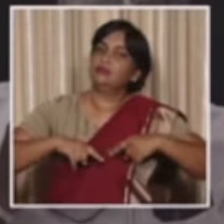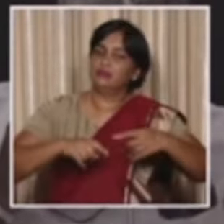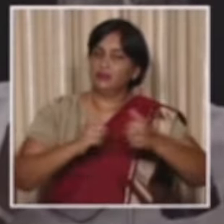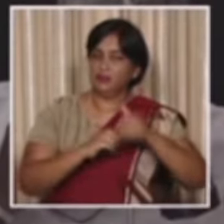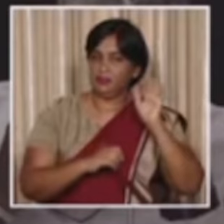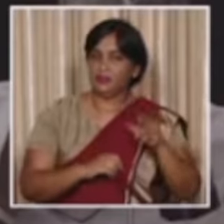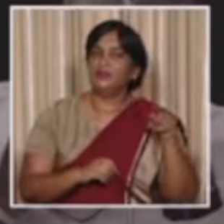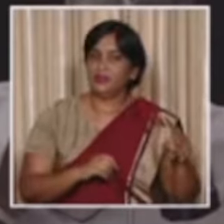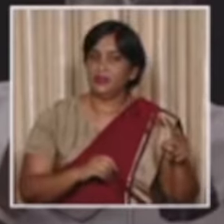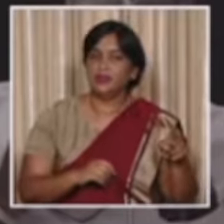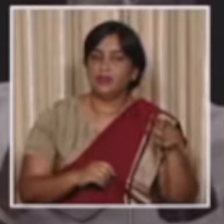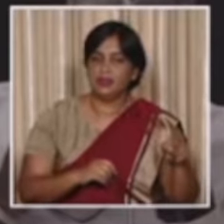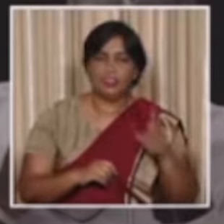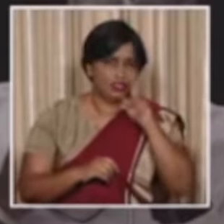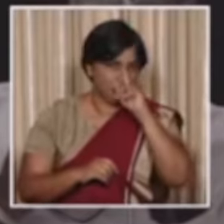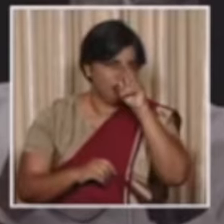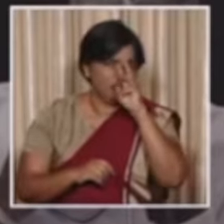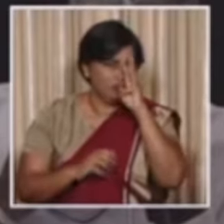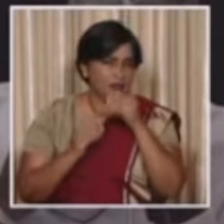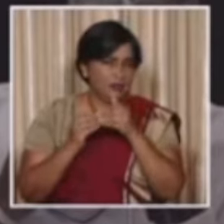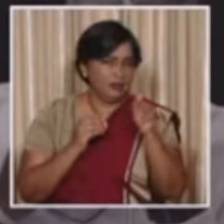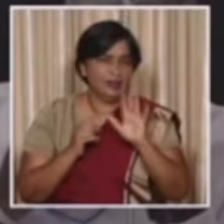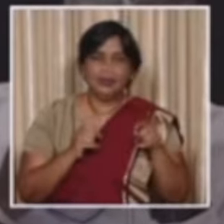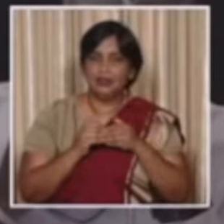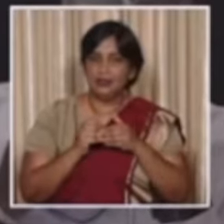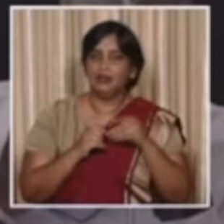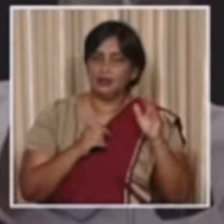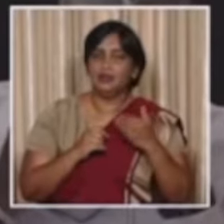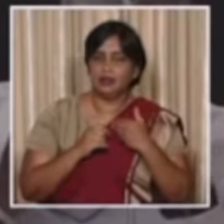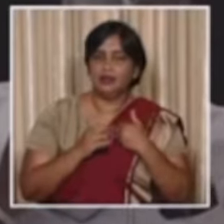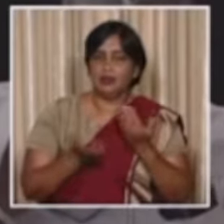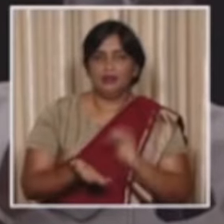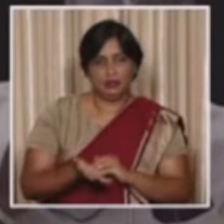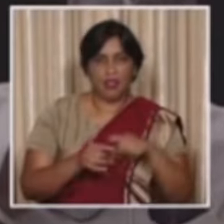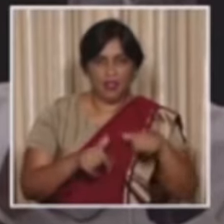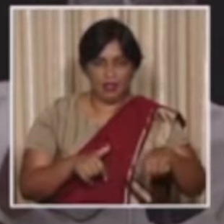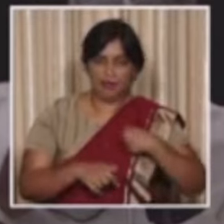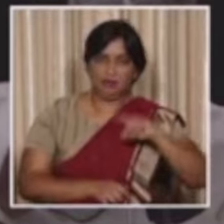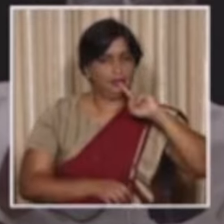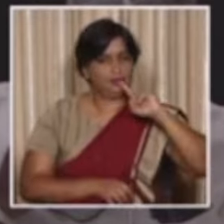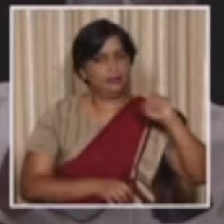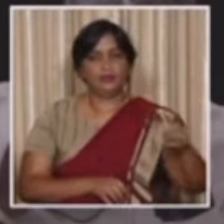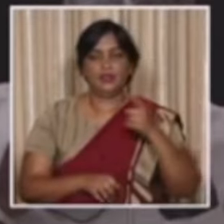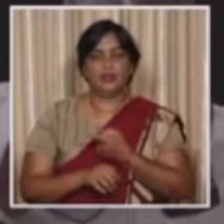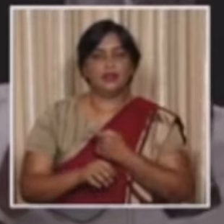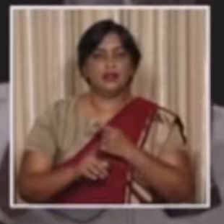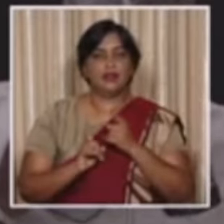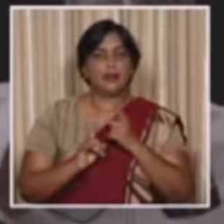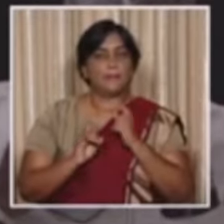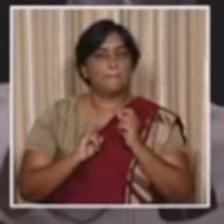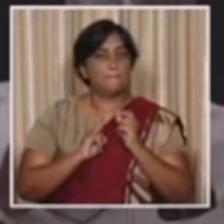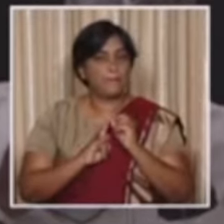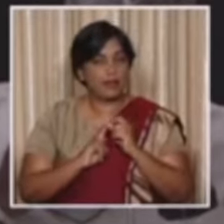කරන්න. ඒ නිසා මා එතකොට සති දෙක තුනක වගේ වැඩක් තින්නේ මෙතන. ඒ නිසා මමත් නැවත වතාවක් අද දැනුම් දෙන්නම් රාජ්‍ය නවන විශ්වවිද්‍යාල අතිරේක